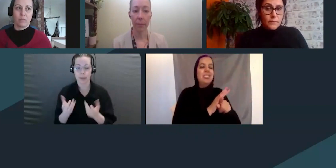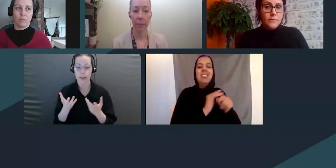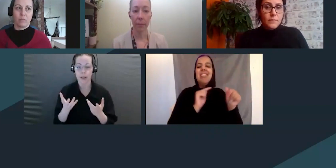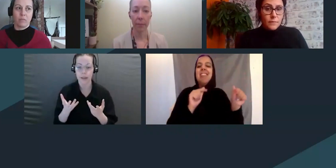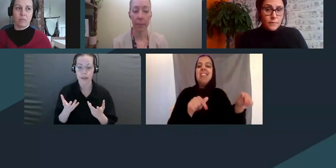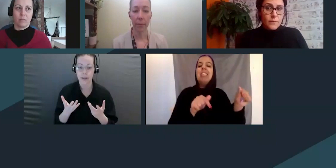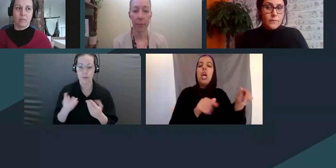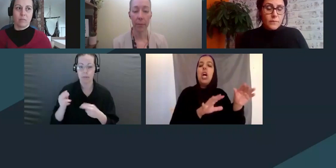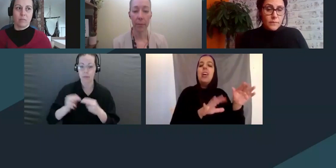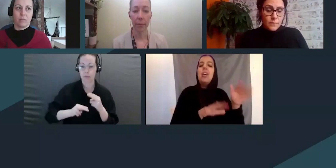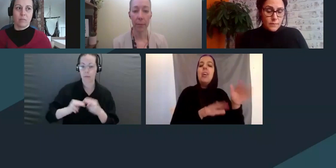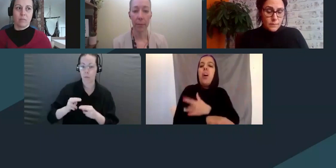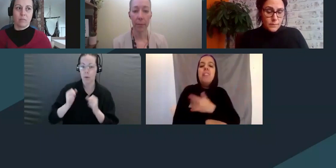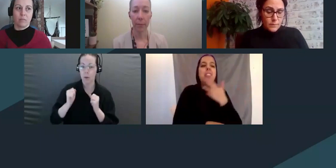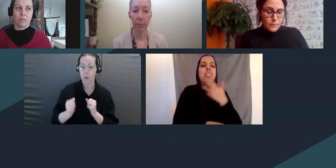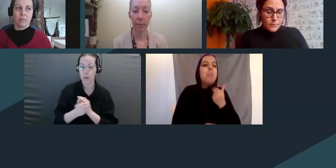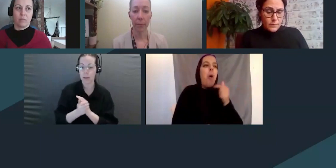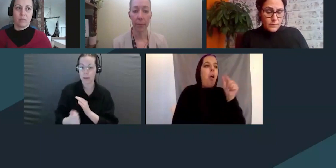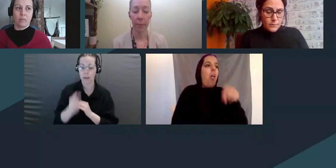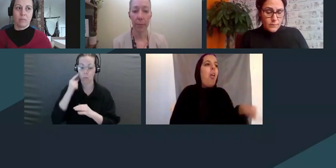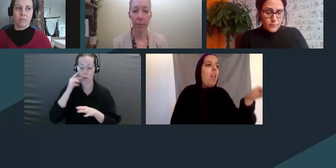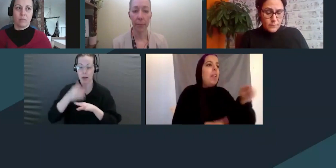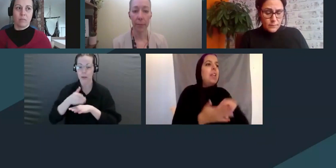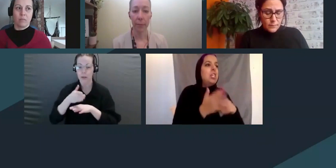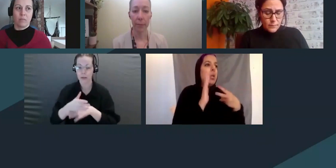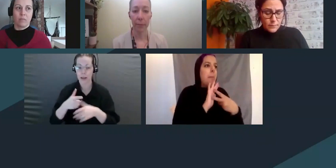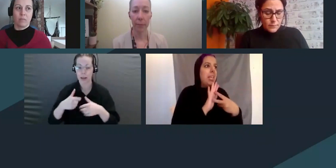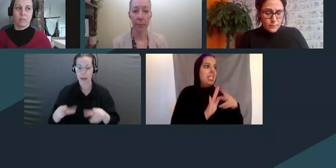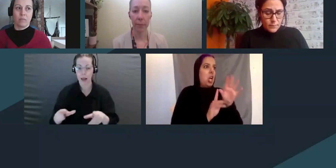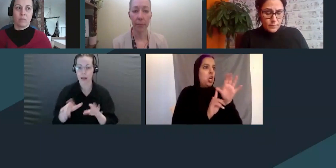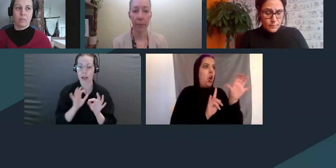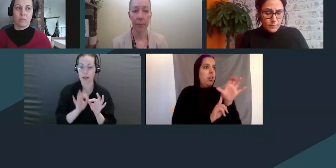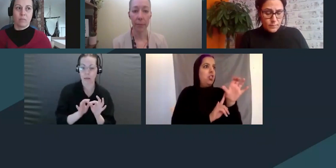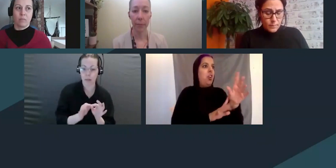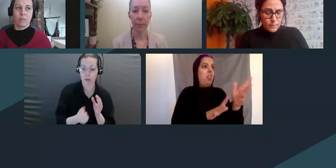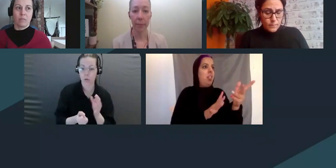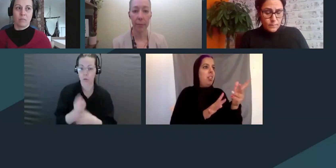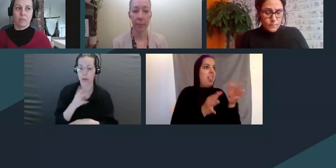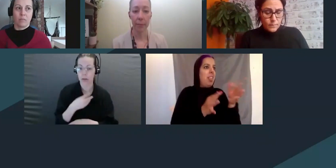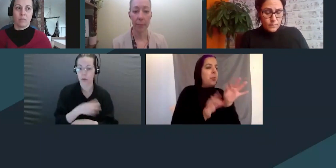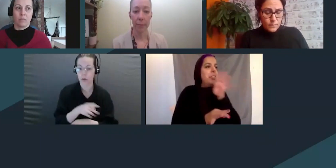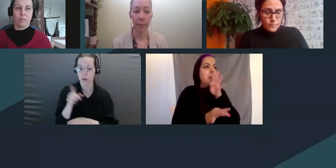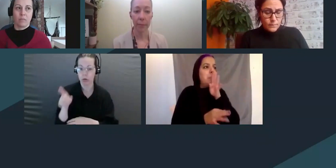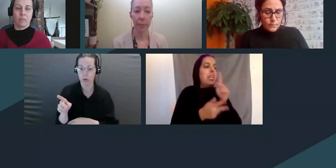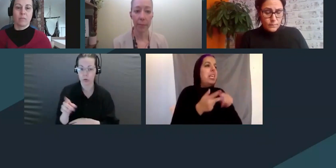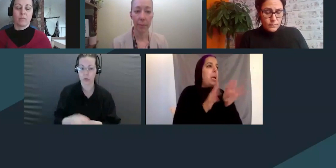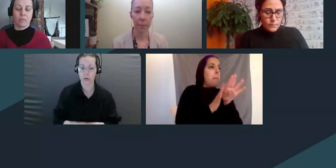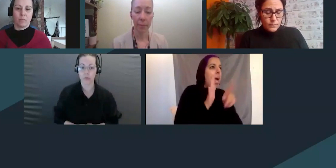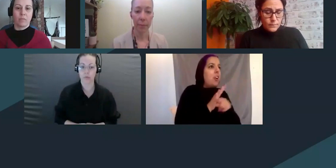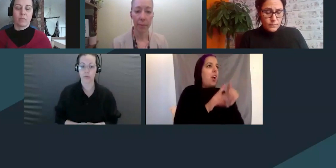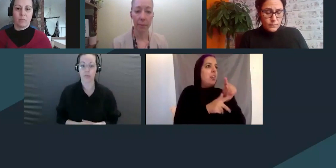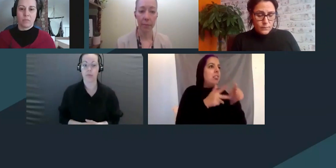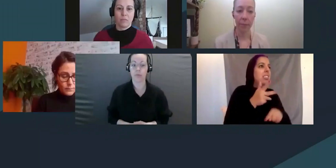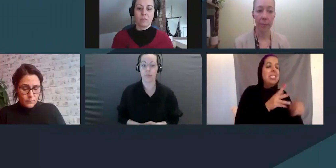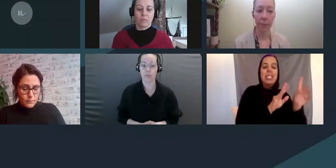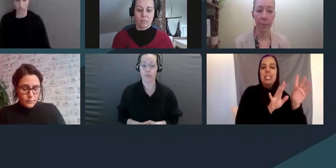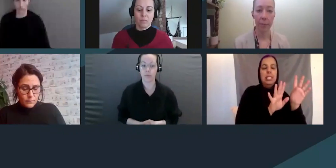Nous savons que la capacité n'est parfois pas comparable aux grands centres d'immigration.